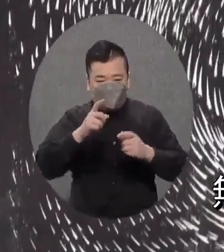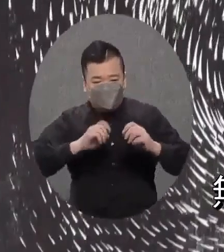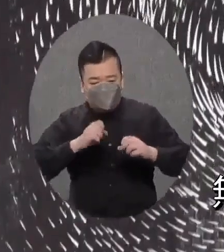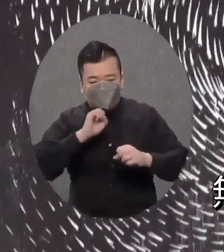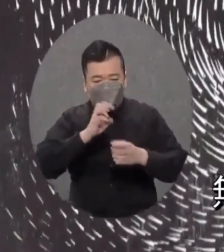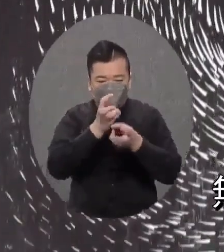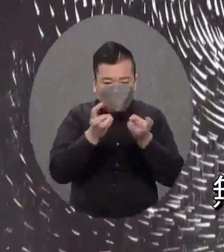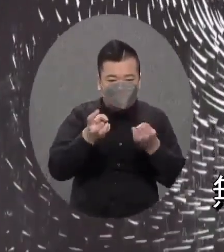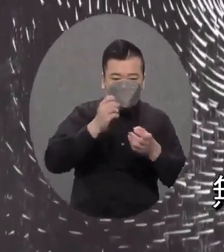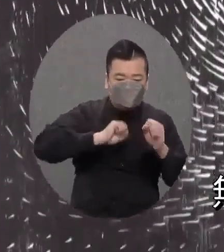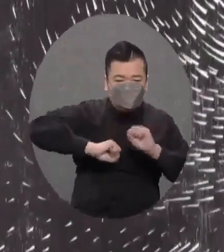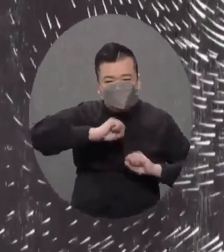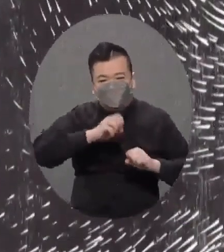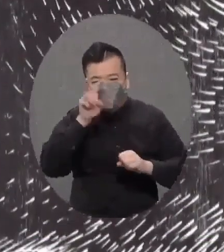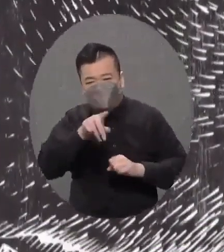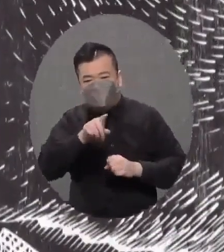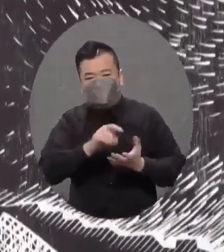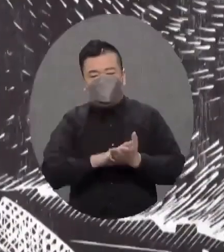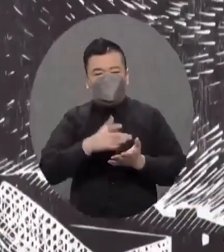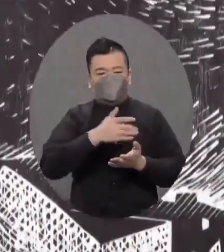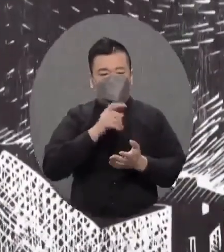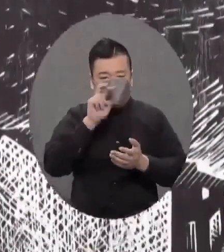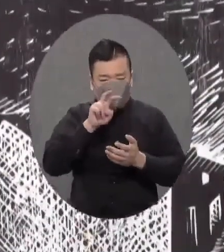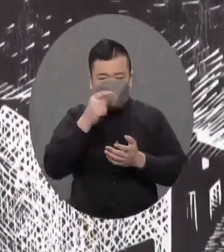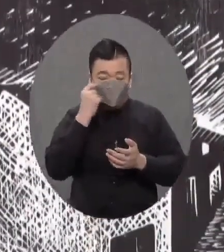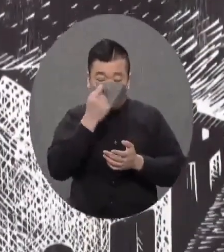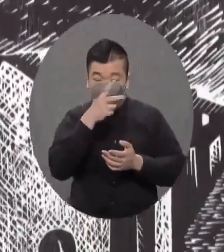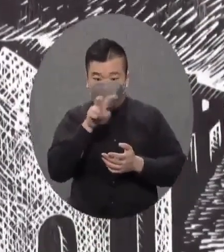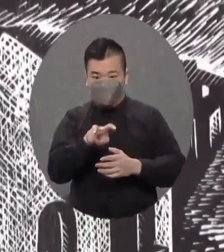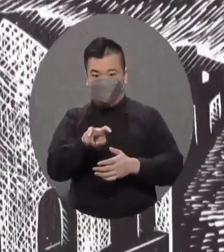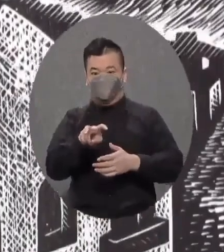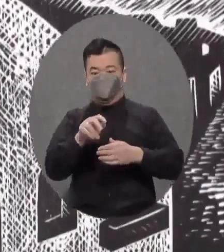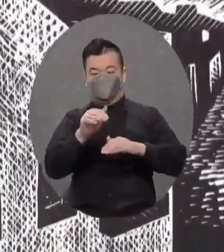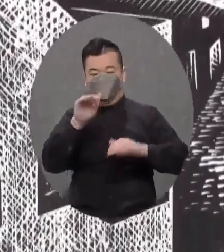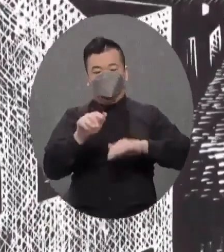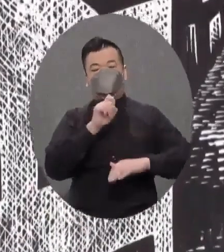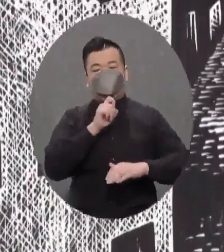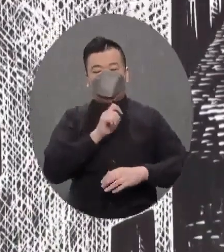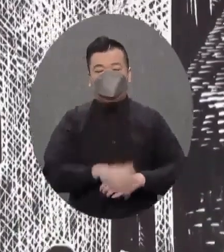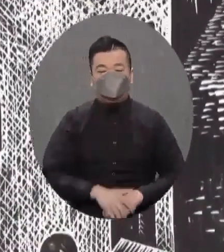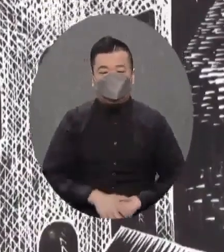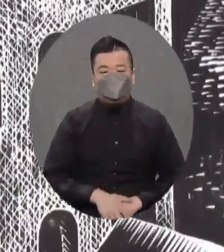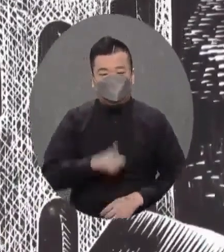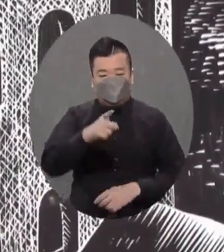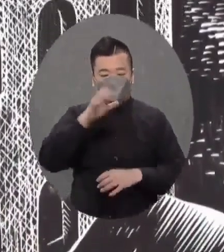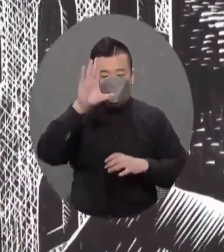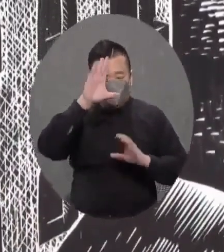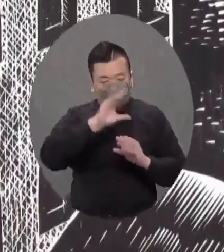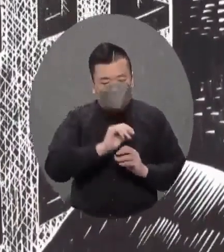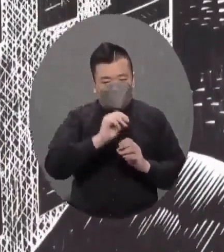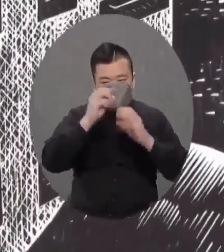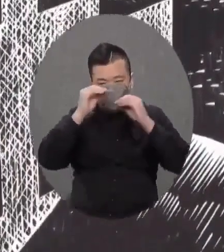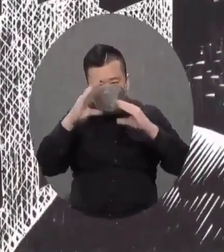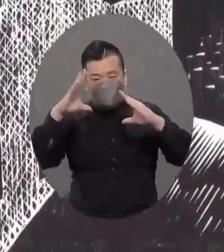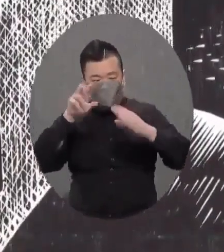條上邊咧，都會特別多依個所謂嘅硬邊嘅效果。咁所以咧個明暗咧就會比較清晰啦，同埋比較強